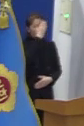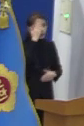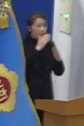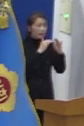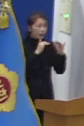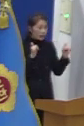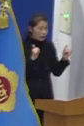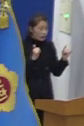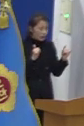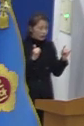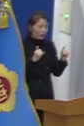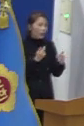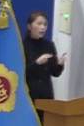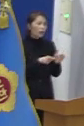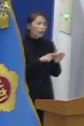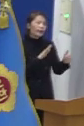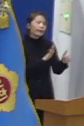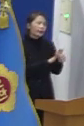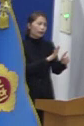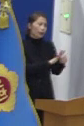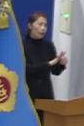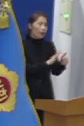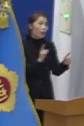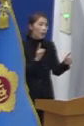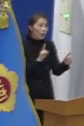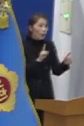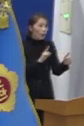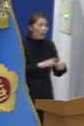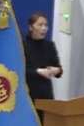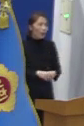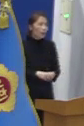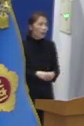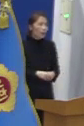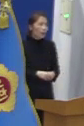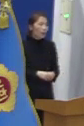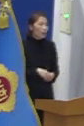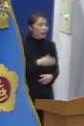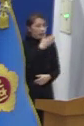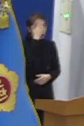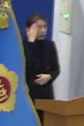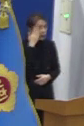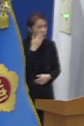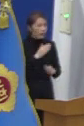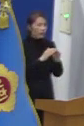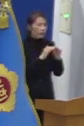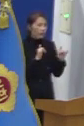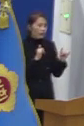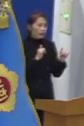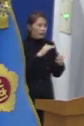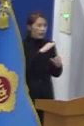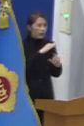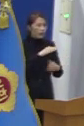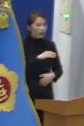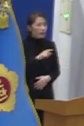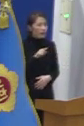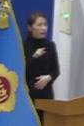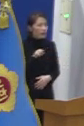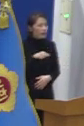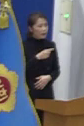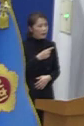든든히 뒷받침하겠습니다. 지난해 193명의 청년이 해외대학 경험을, 589명의